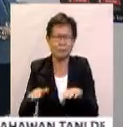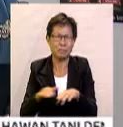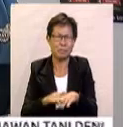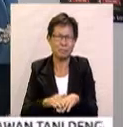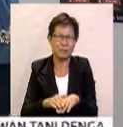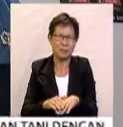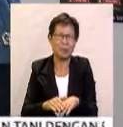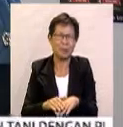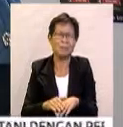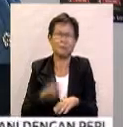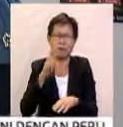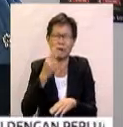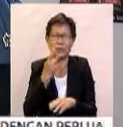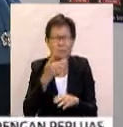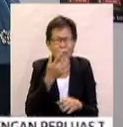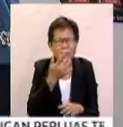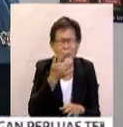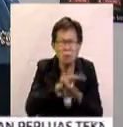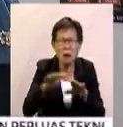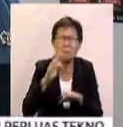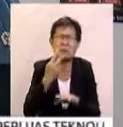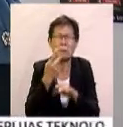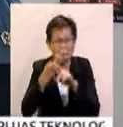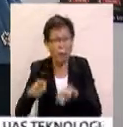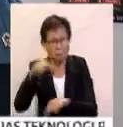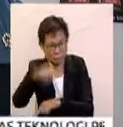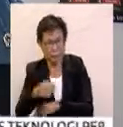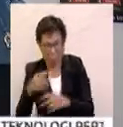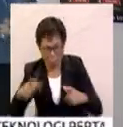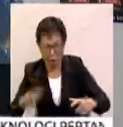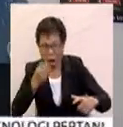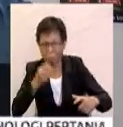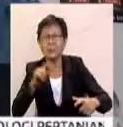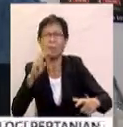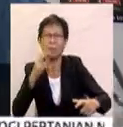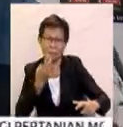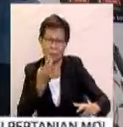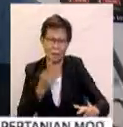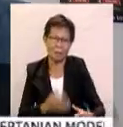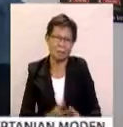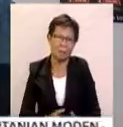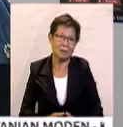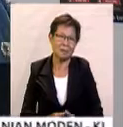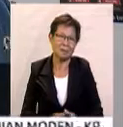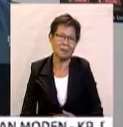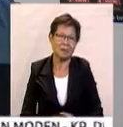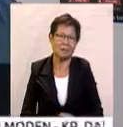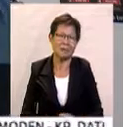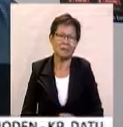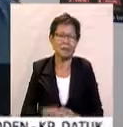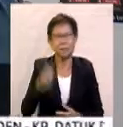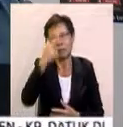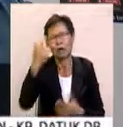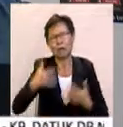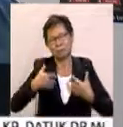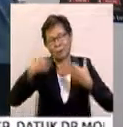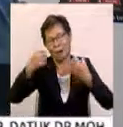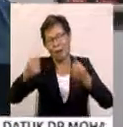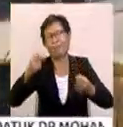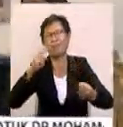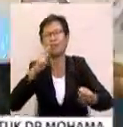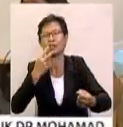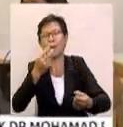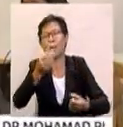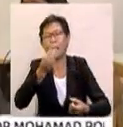tapi it's actually is vegetarian. So kita rasa macam tak, orang kata tak guilty lah nak melantak banyak-banyak kan, because it's a healthy